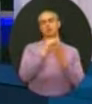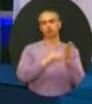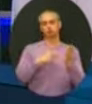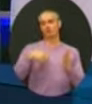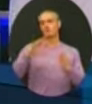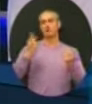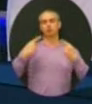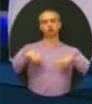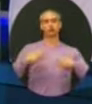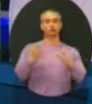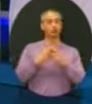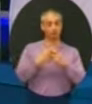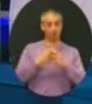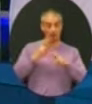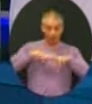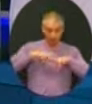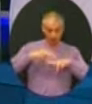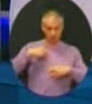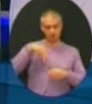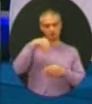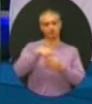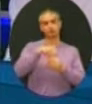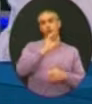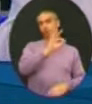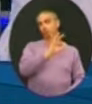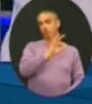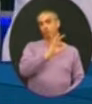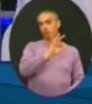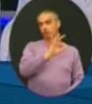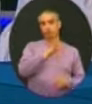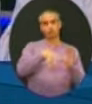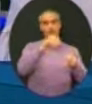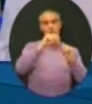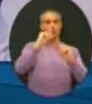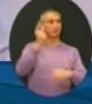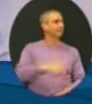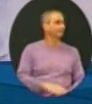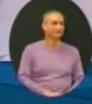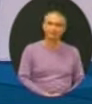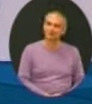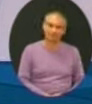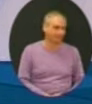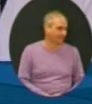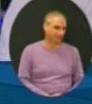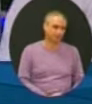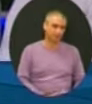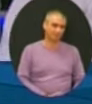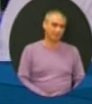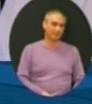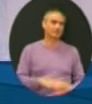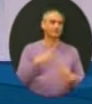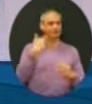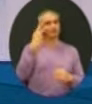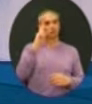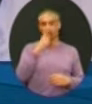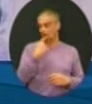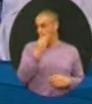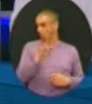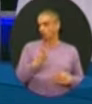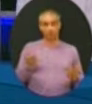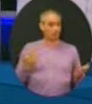בחרתי את יושב ראש המפלגה, שאחרי זה אני אצביע גם בשבילו בבחירות הכלליות. לא, זה לא עובד ככה. זה לא עובד. אתה נגד, אוקיי. יהיו יותר... תגיד שאתה נגד, זה